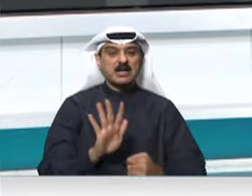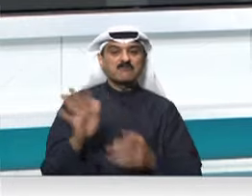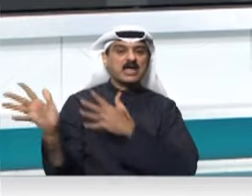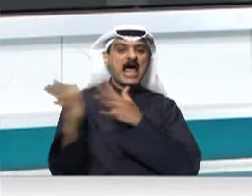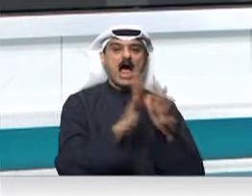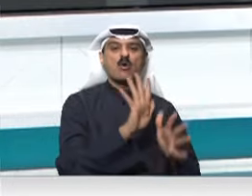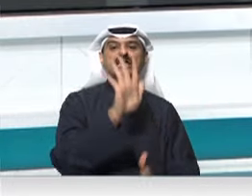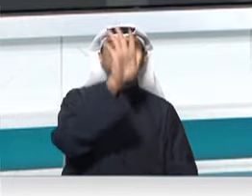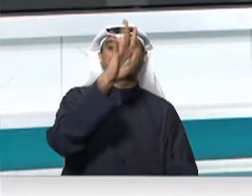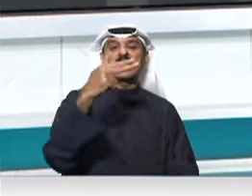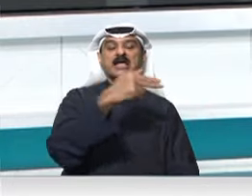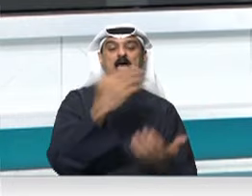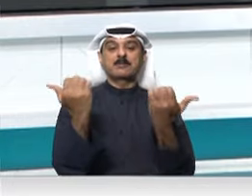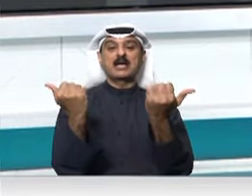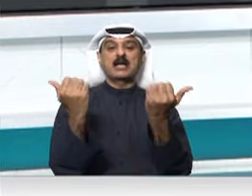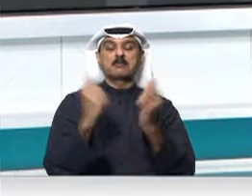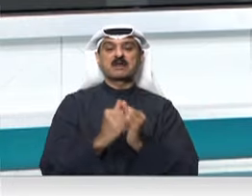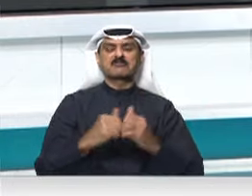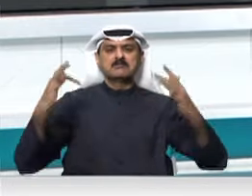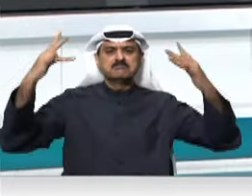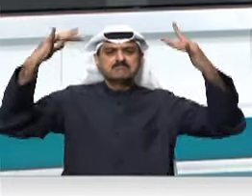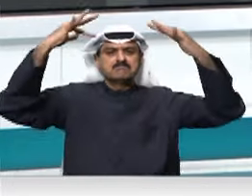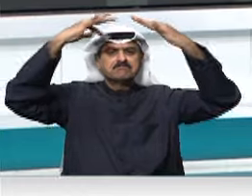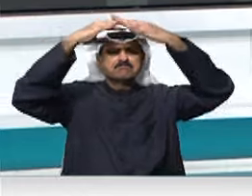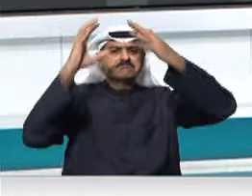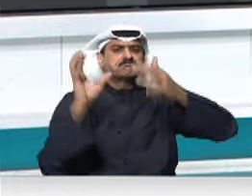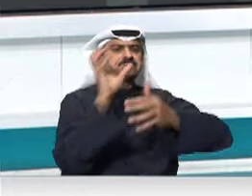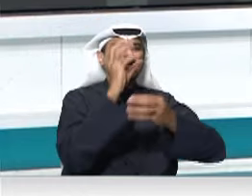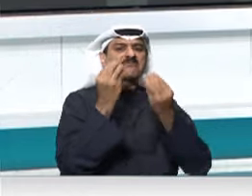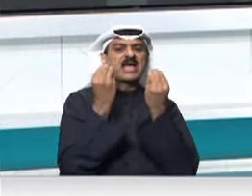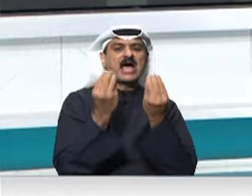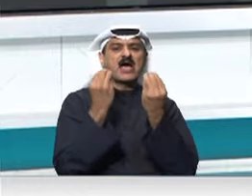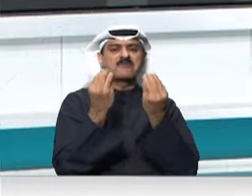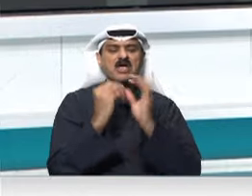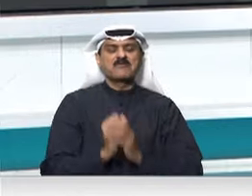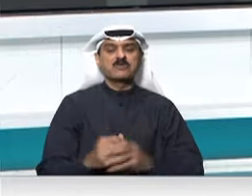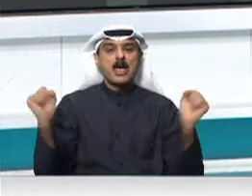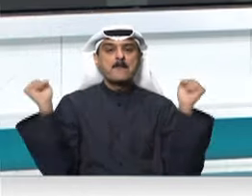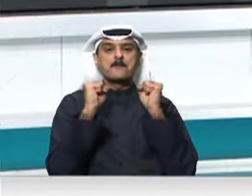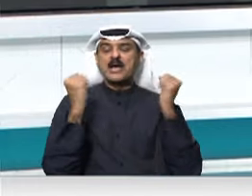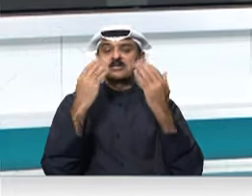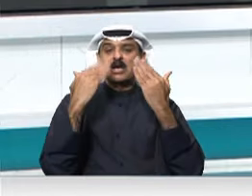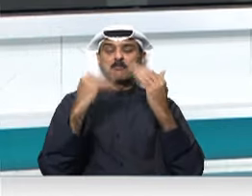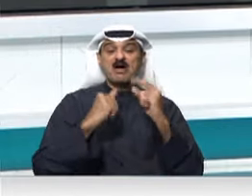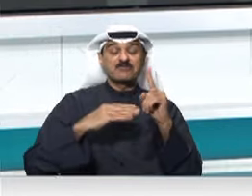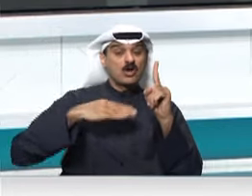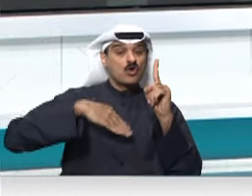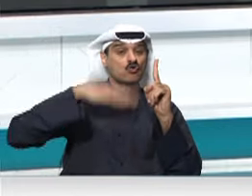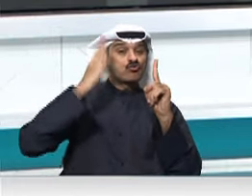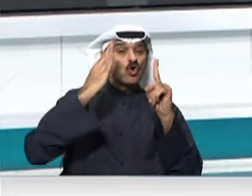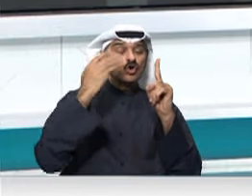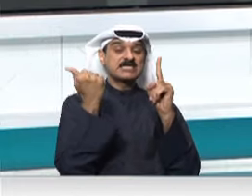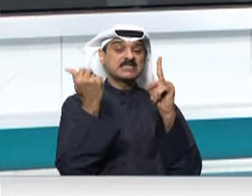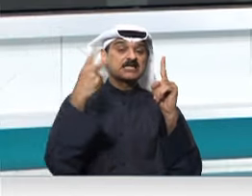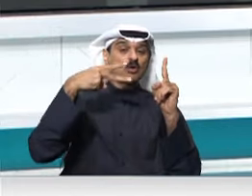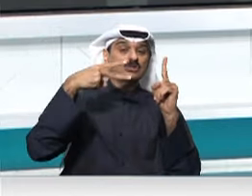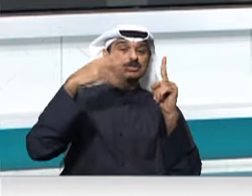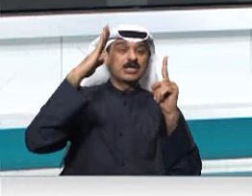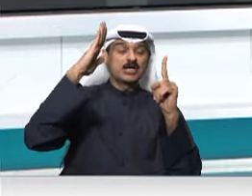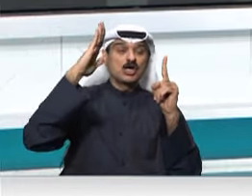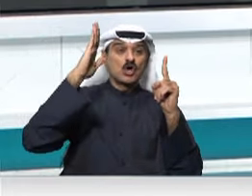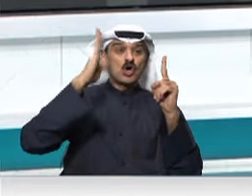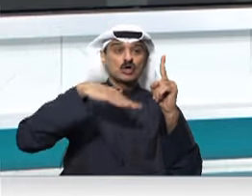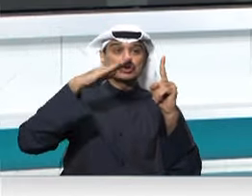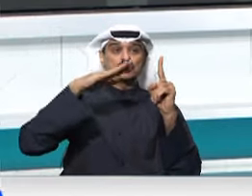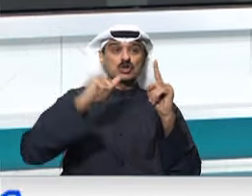ايضا يوم الاربعاء مع عبور لبعض السحب واجواء معتدله تميل للدفء بشكل ملحوظ 26 العظمى والصغر 11 درجه مئويه وهواء شمالي غربي